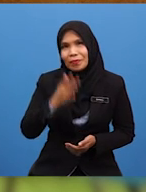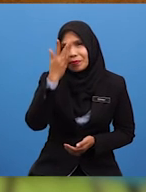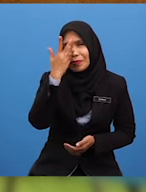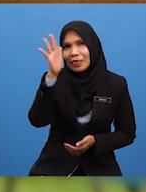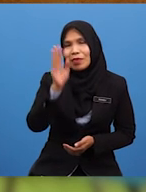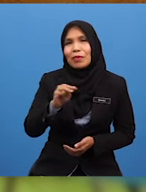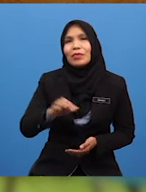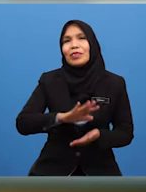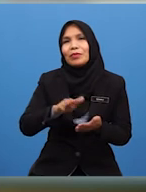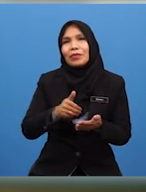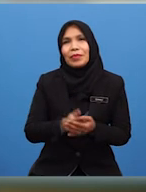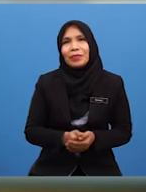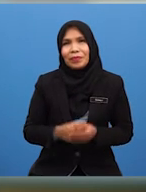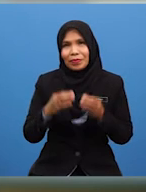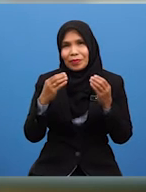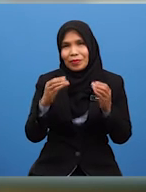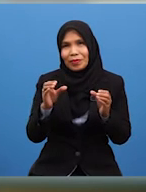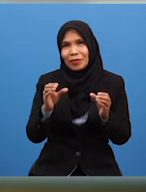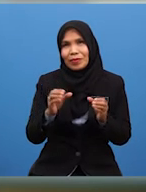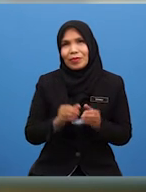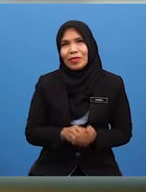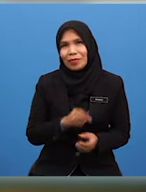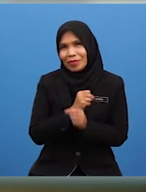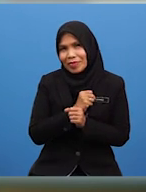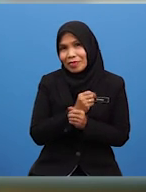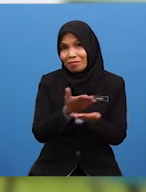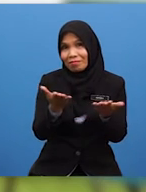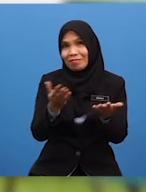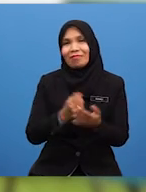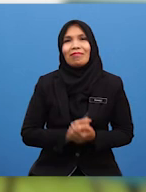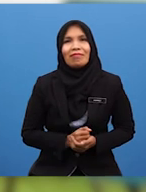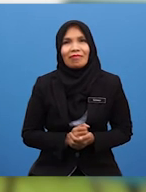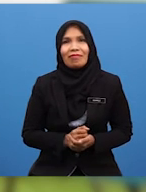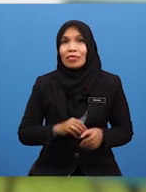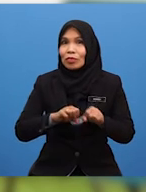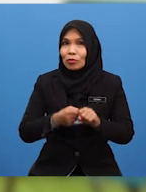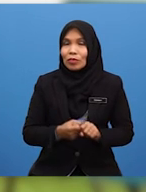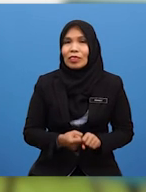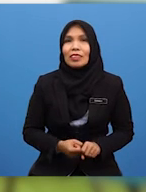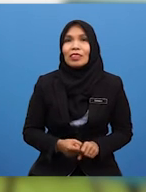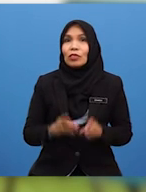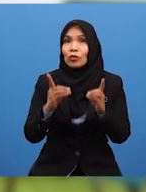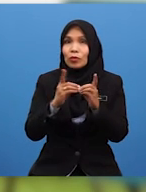Pandai murid-murid semua. Cikgu Aini sayang kamu semua. Semoga